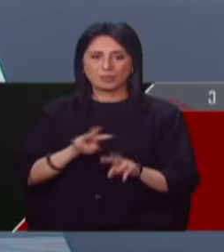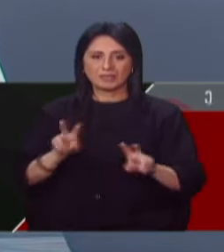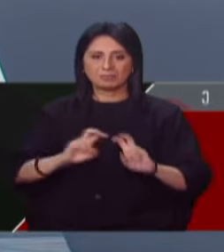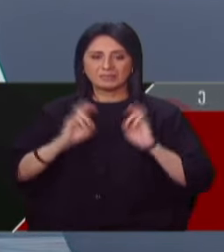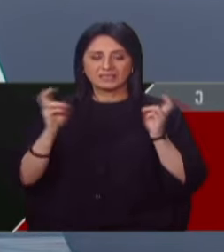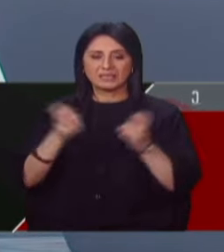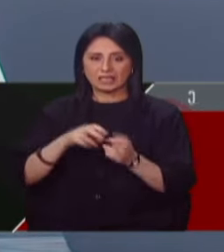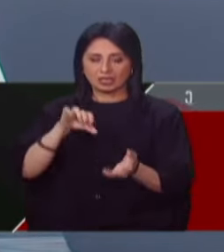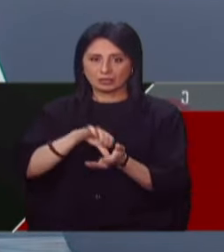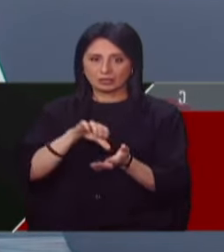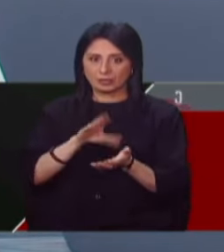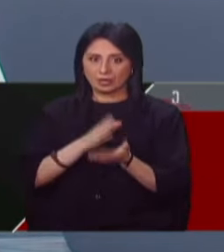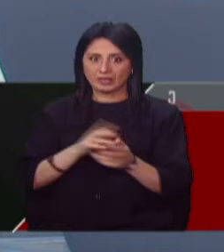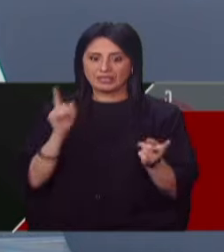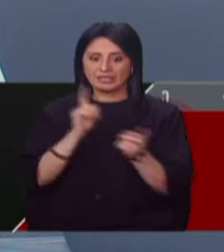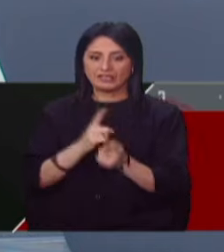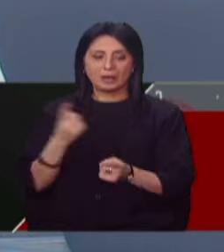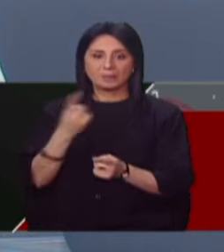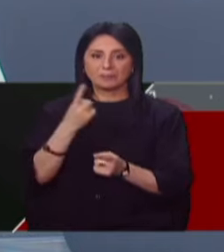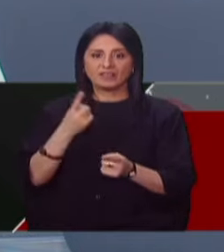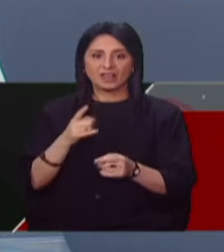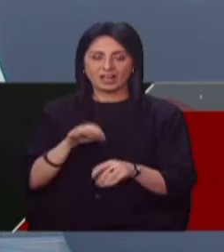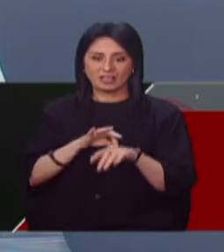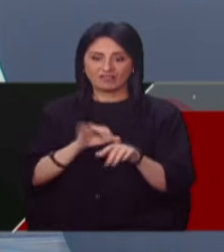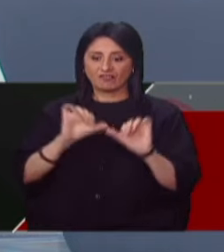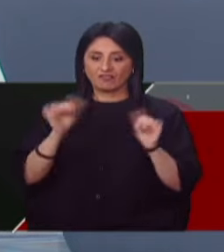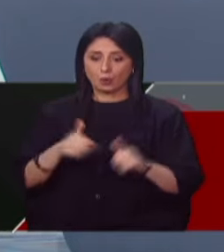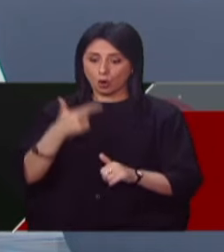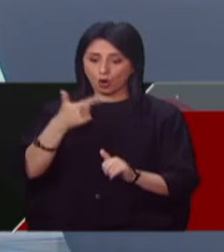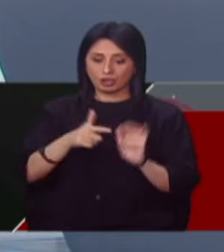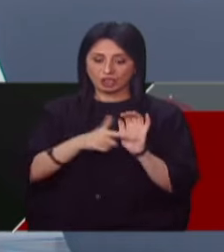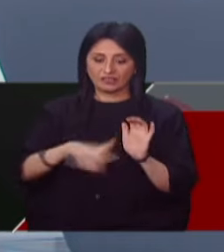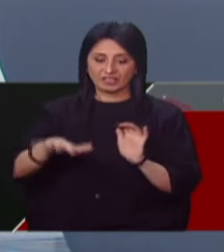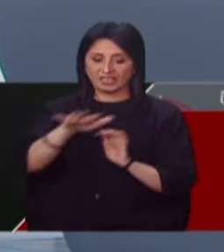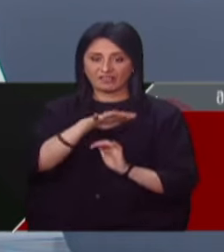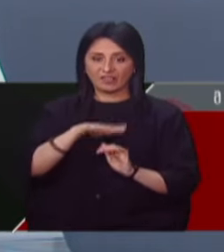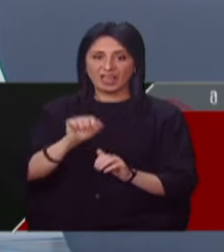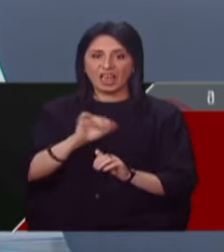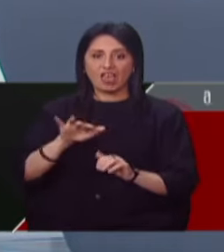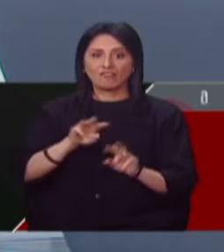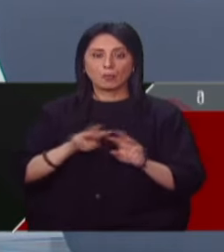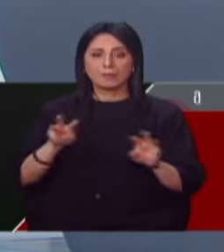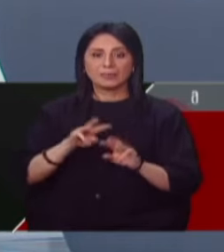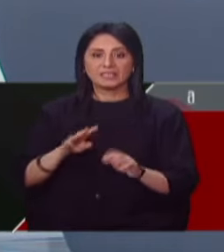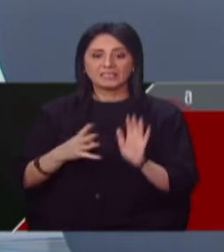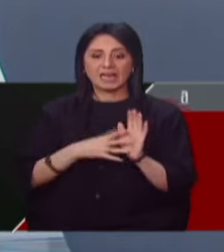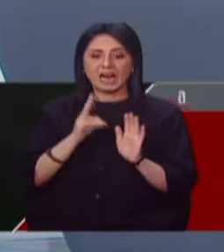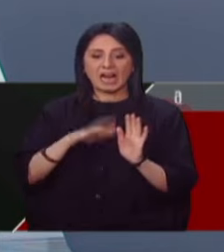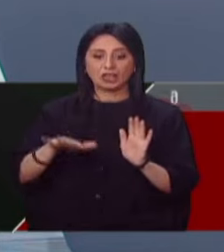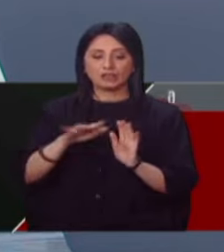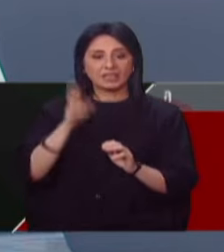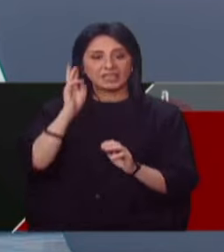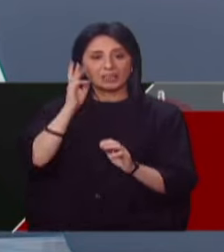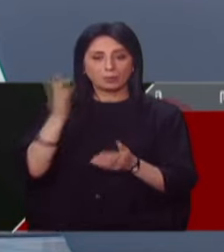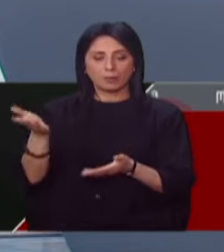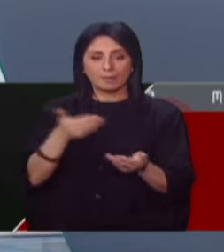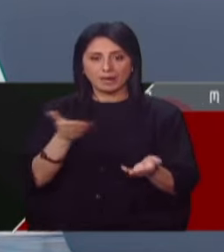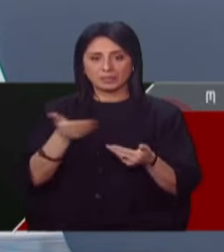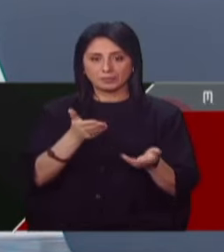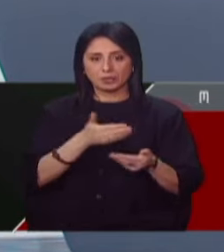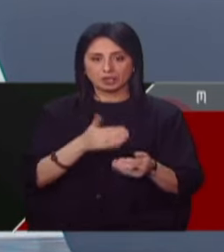მინისტერიალში მონაწილეობს. შეხვედრა პირველად იმართება ფორმატში, სადაც 27 წევრი ქვეყნის ევროპულ საქმეთა მინისტრები 9 კანდიდატი ქვეყნიდან დიპლომატებს